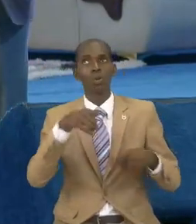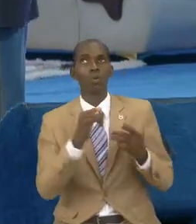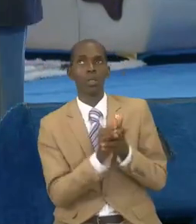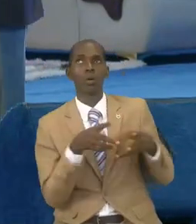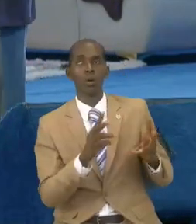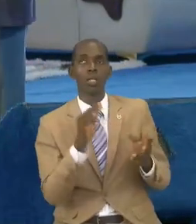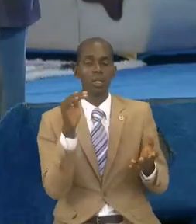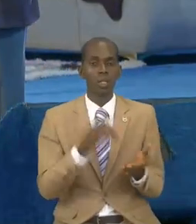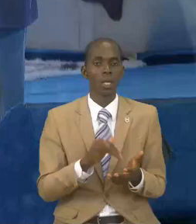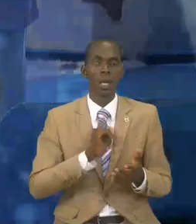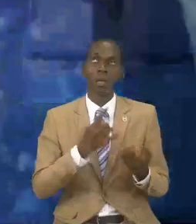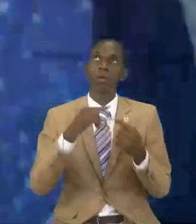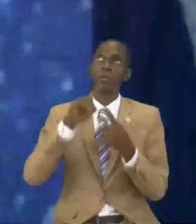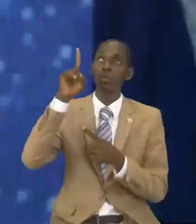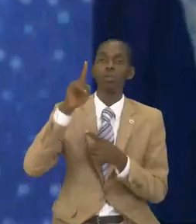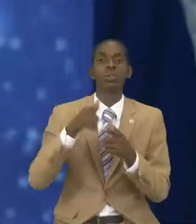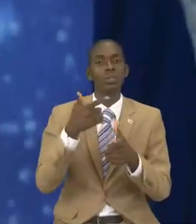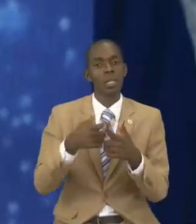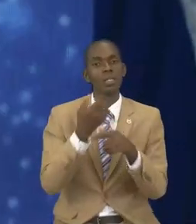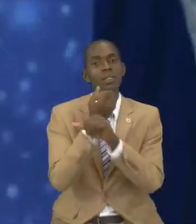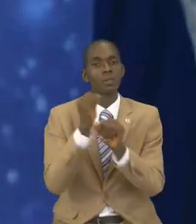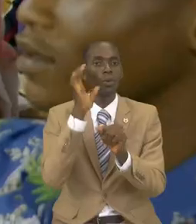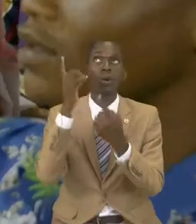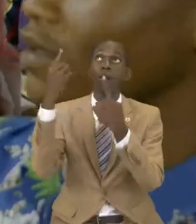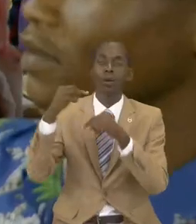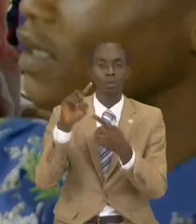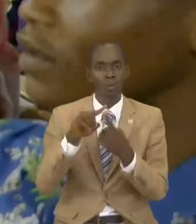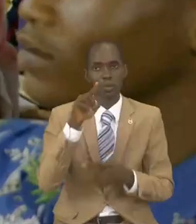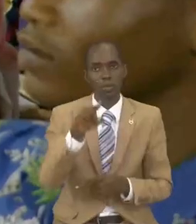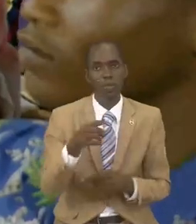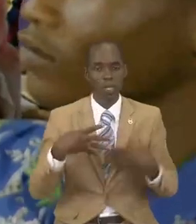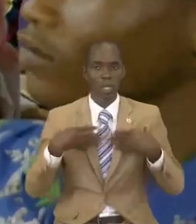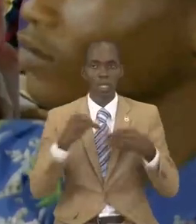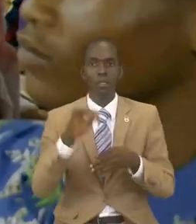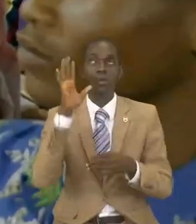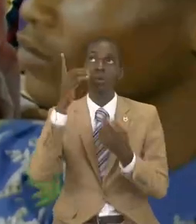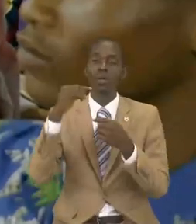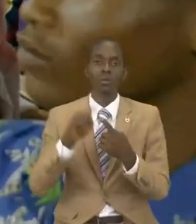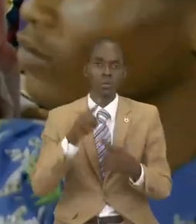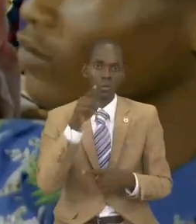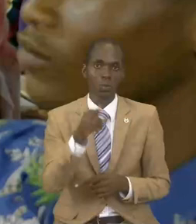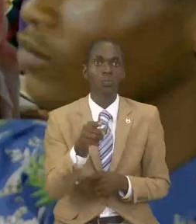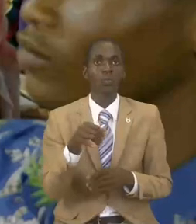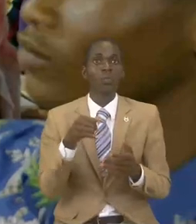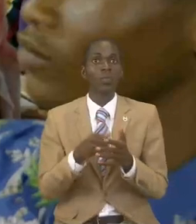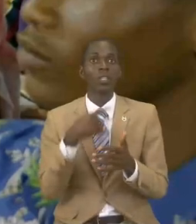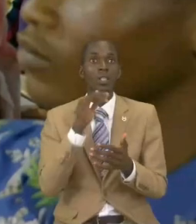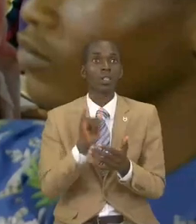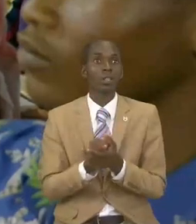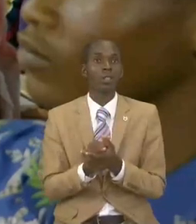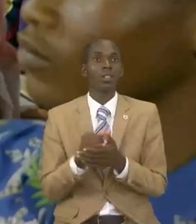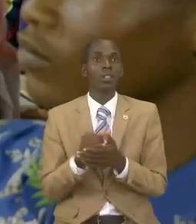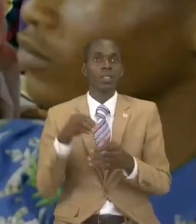et je viens. Le salut viendra, la rédemption viendra, la guérison viendra. Il nous dit